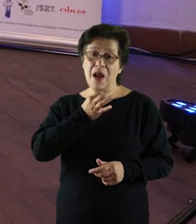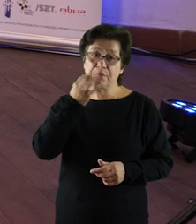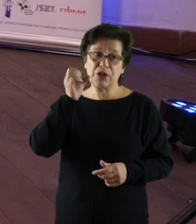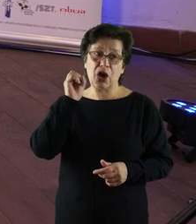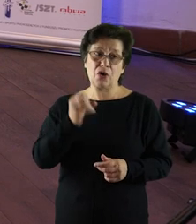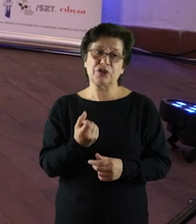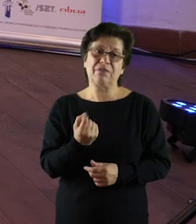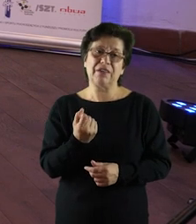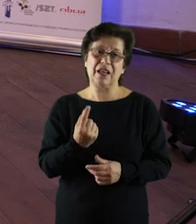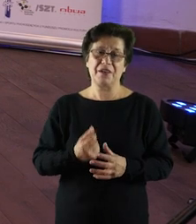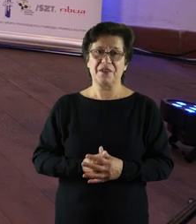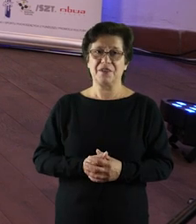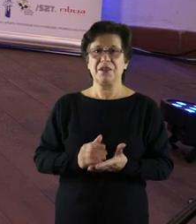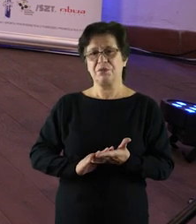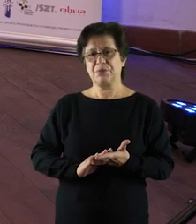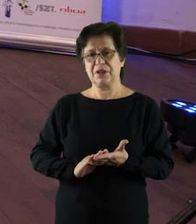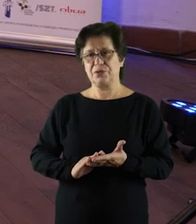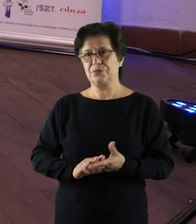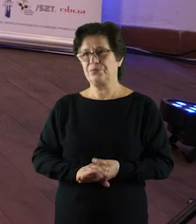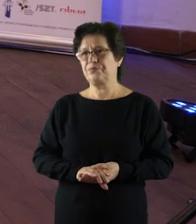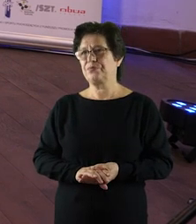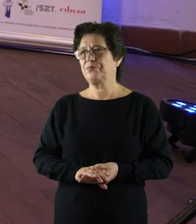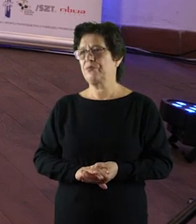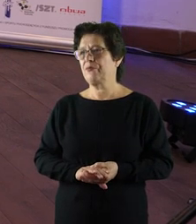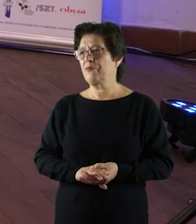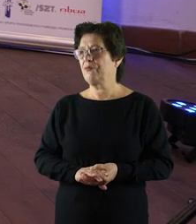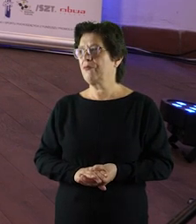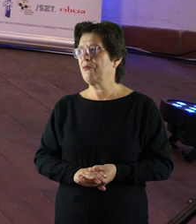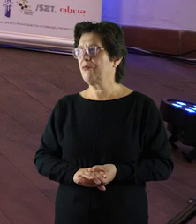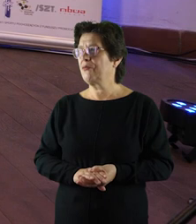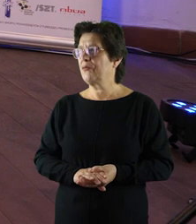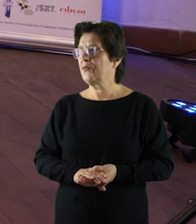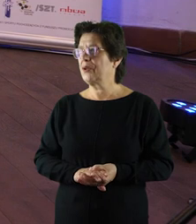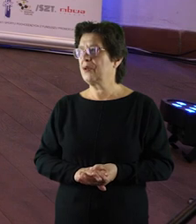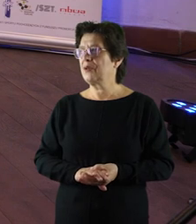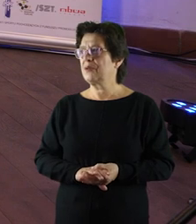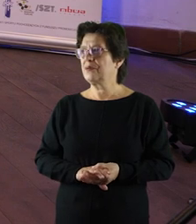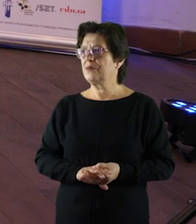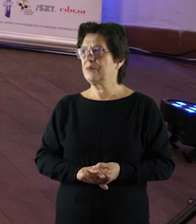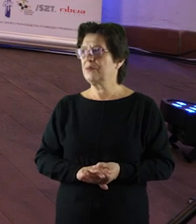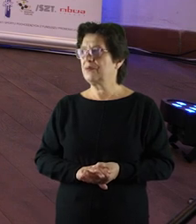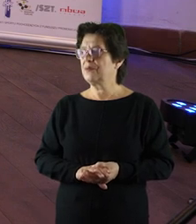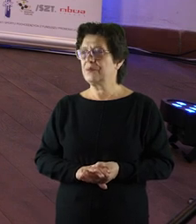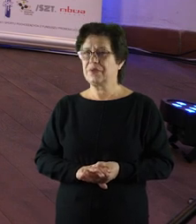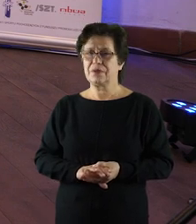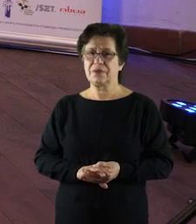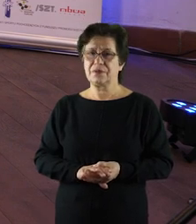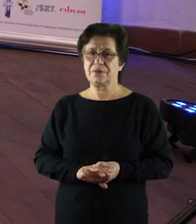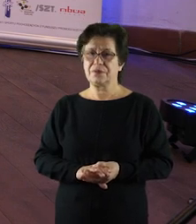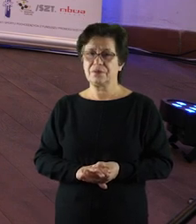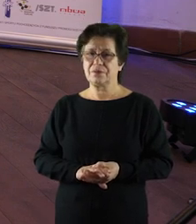Przepraszam was. Kochani, w czym mogę pomóc? Bo wy możecie mi pomóc po prostu